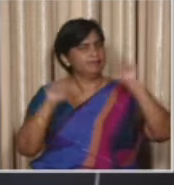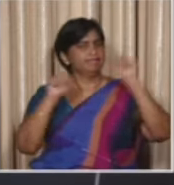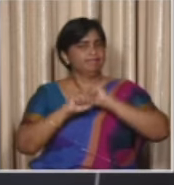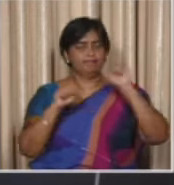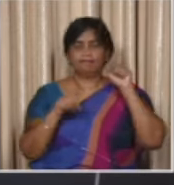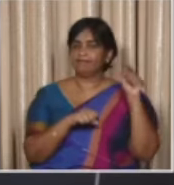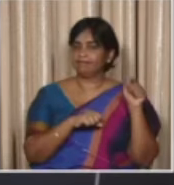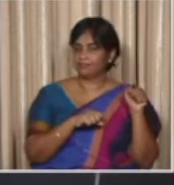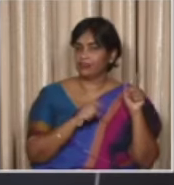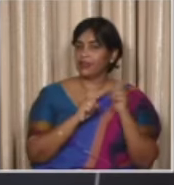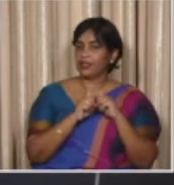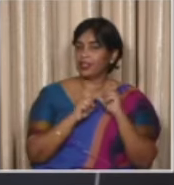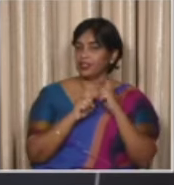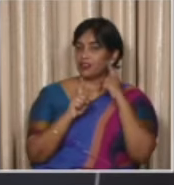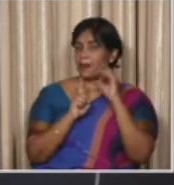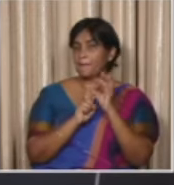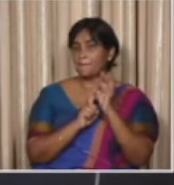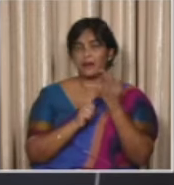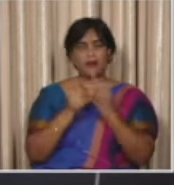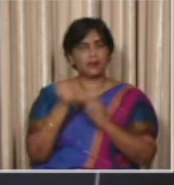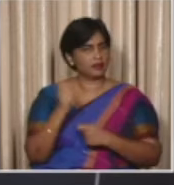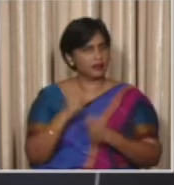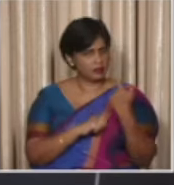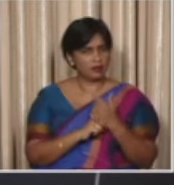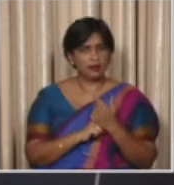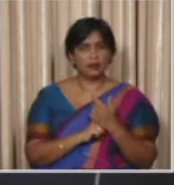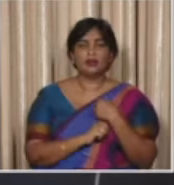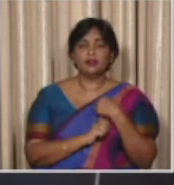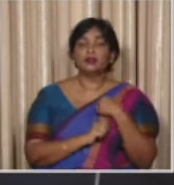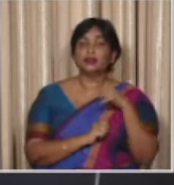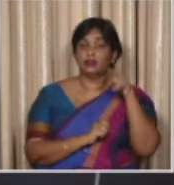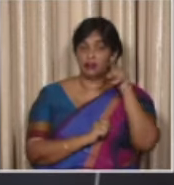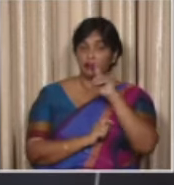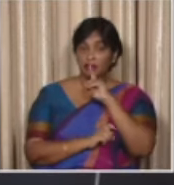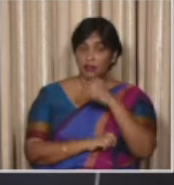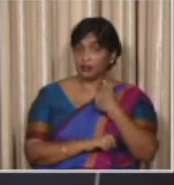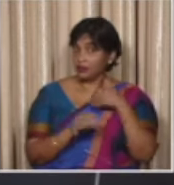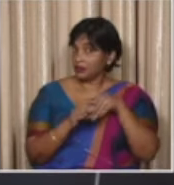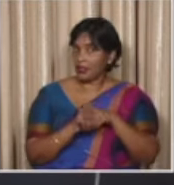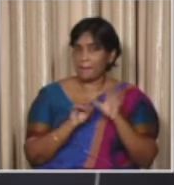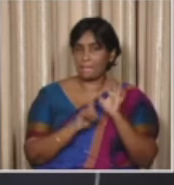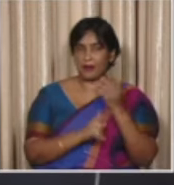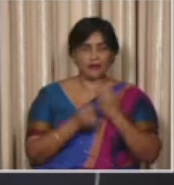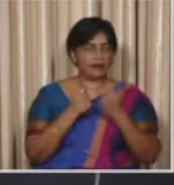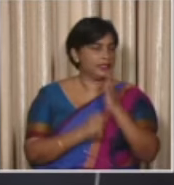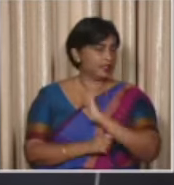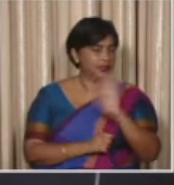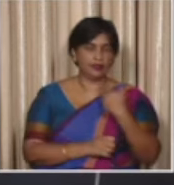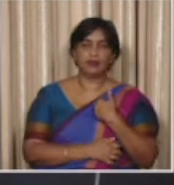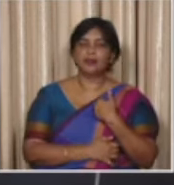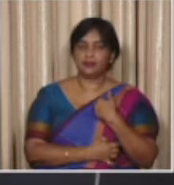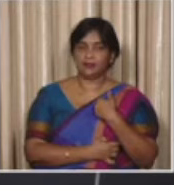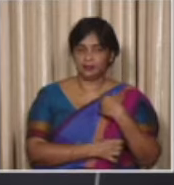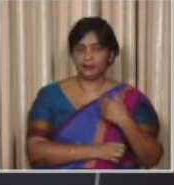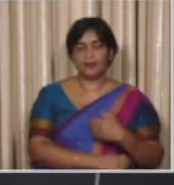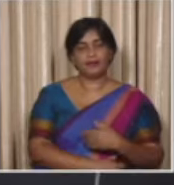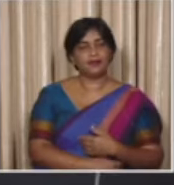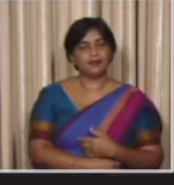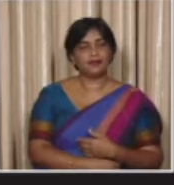මේ අධ්‍යාපනය පෞද්ගලීකරණය කරනවායි කියලා. මම ඔබතුමාට එකක් කියන්න, මම ඉන්න කන්නම් එකක් වෙන්නේ නැහැ. හරි, බොහොම